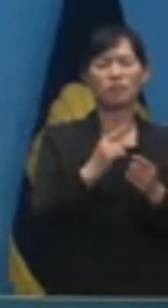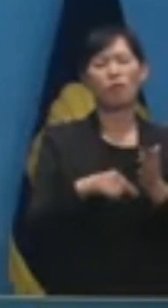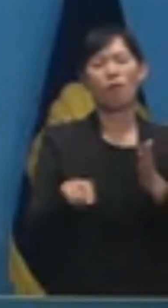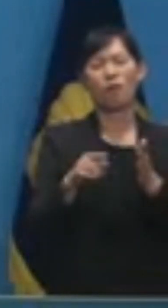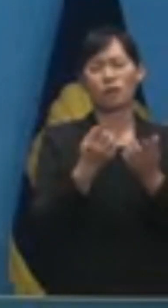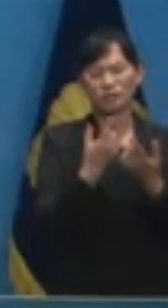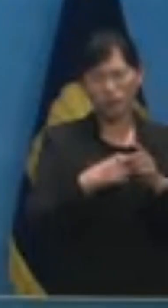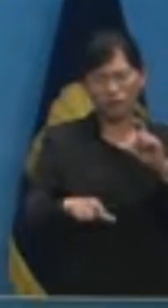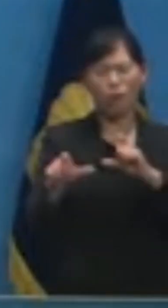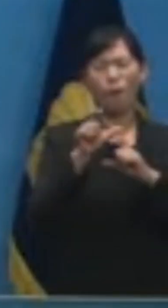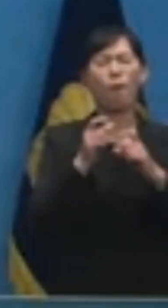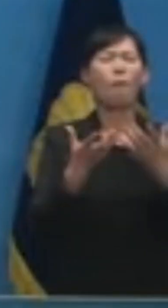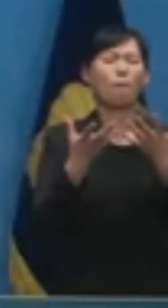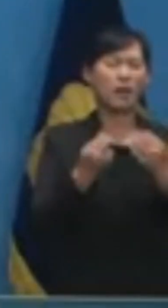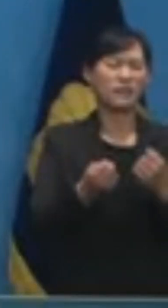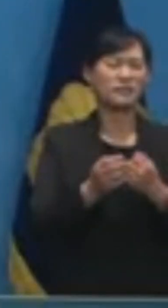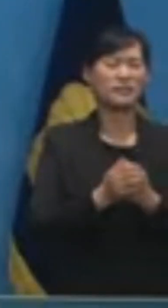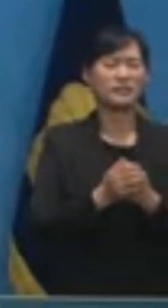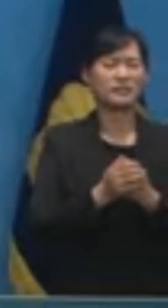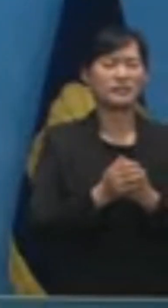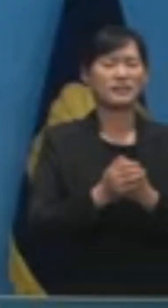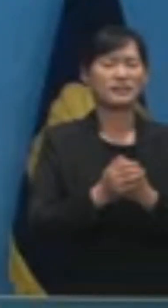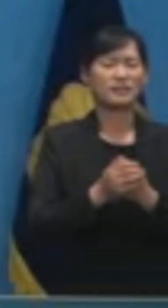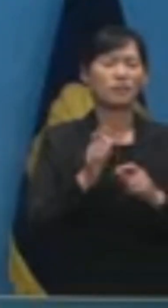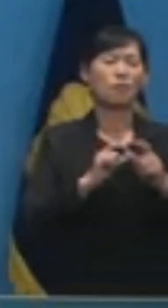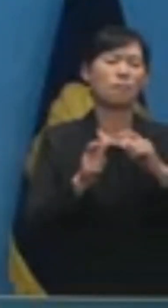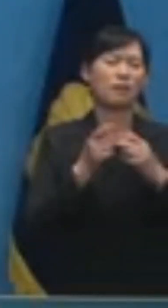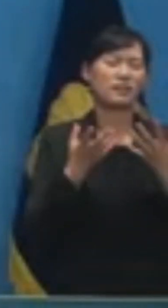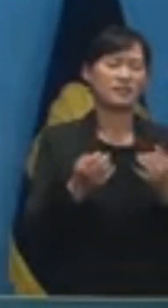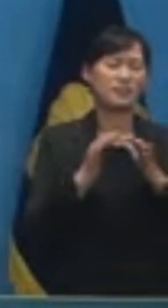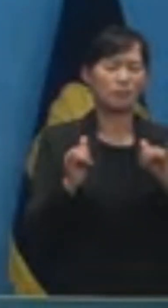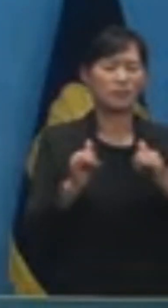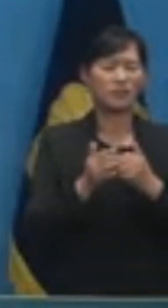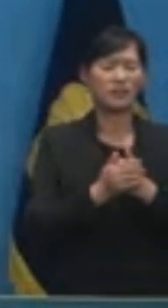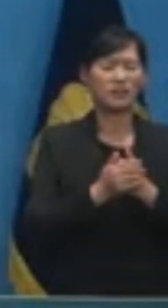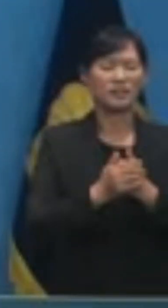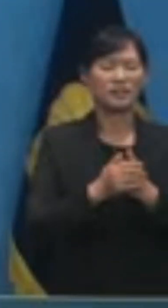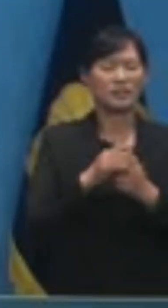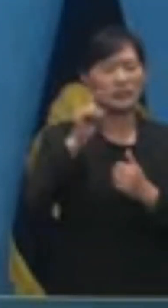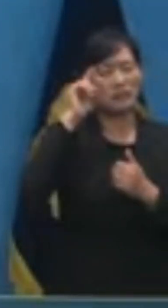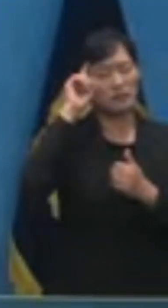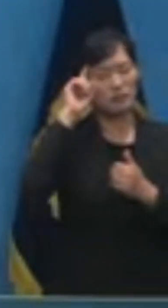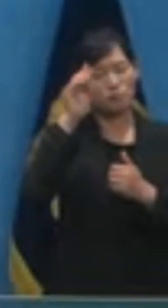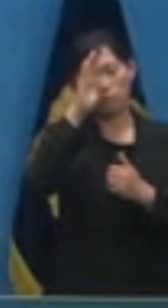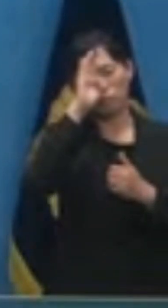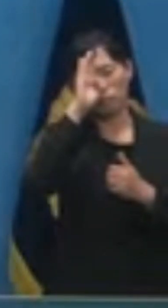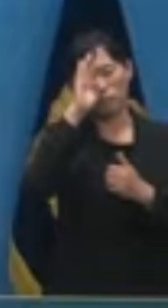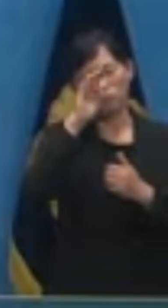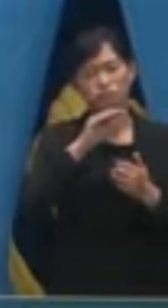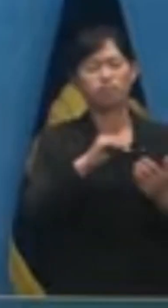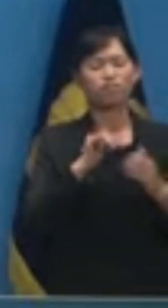동료들이 PTSD로 자살로 생을 마감하고 있는 게 소방공무원의 현실입니다.